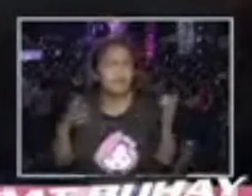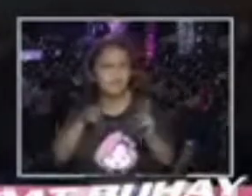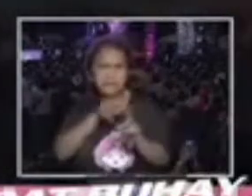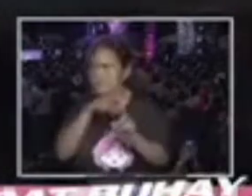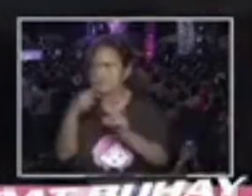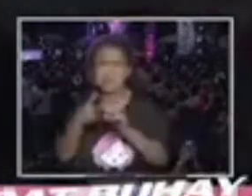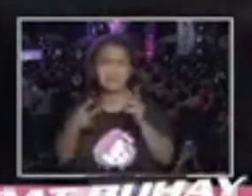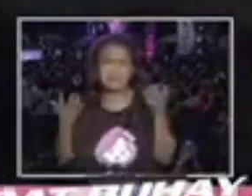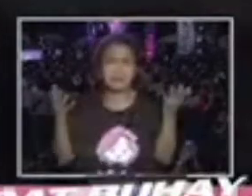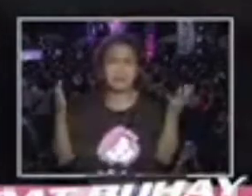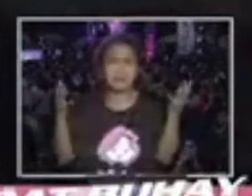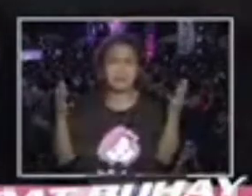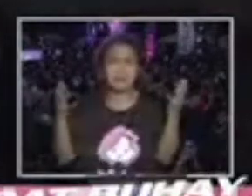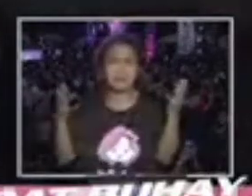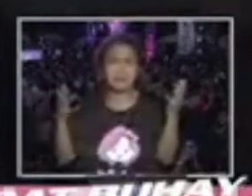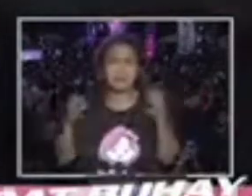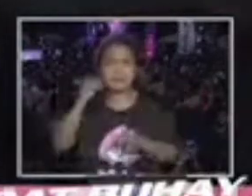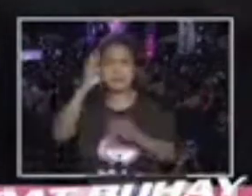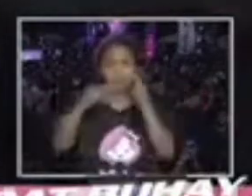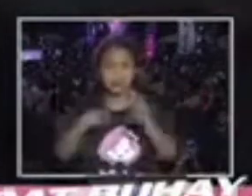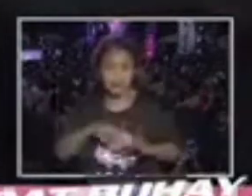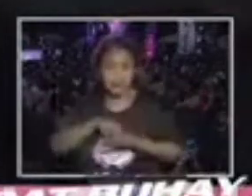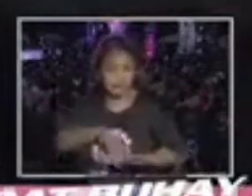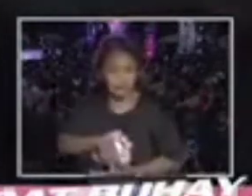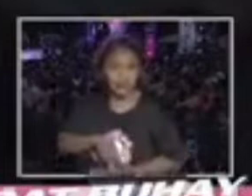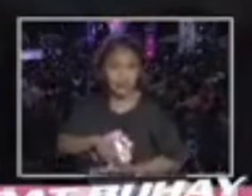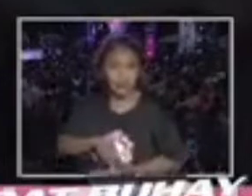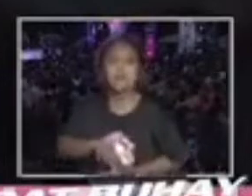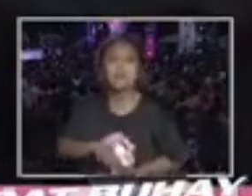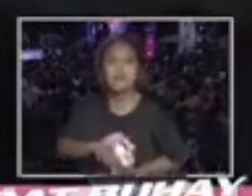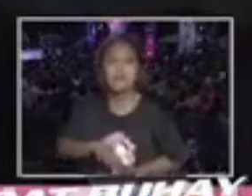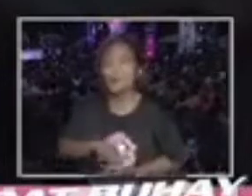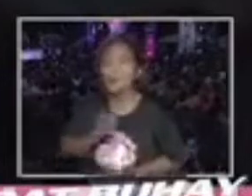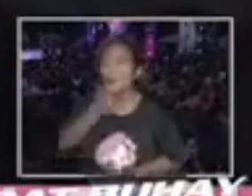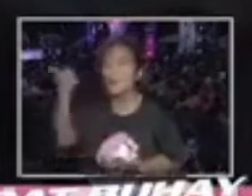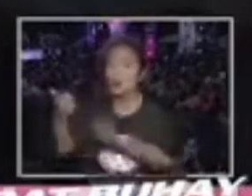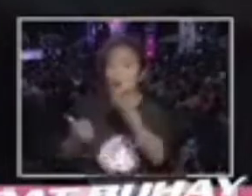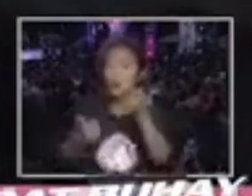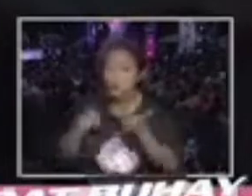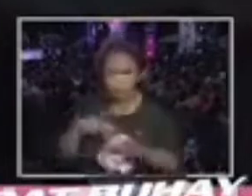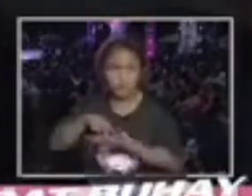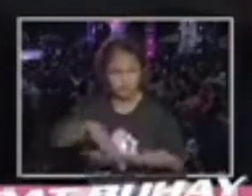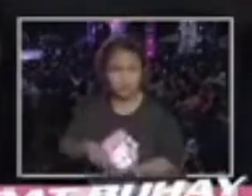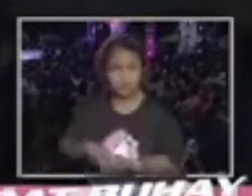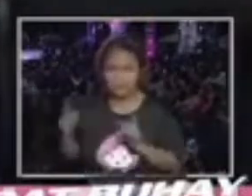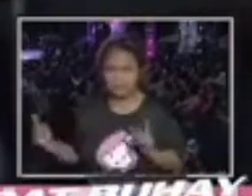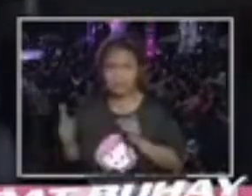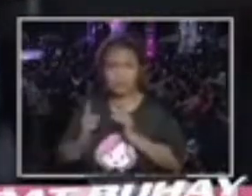na nagsabing kapag tumindig ako, may titindig sa tabi ko.